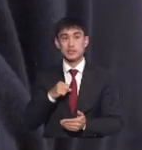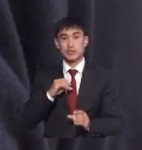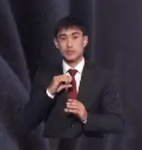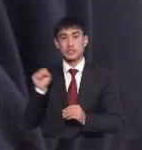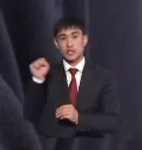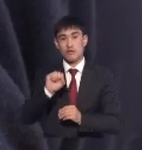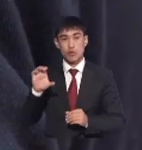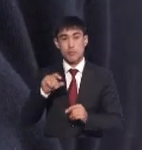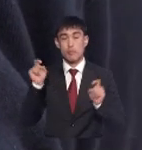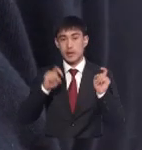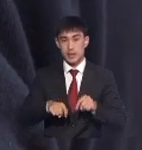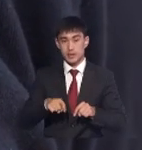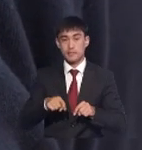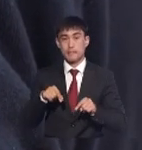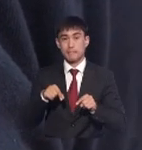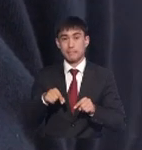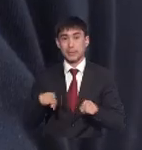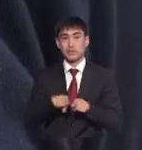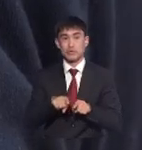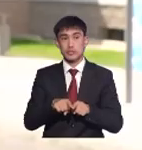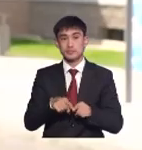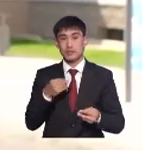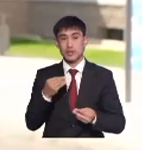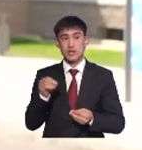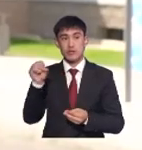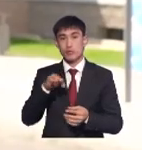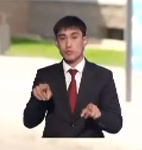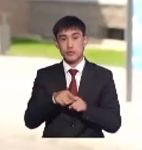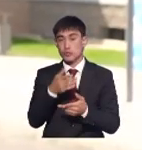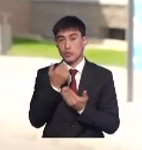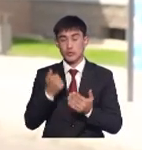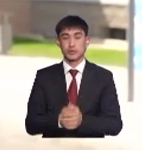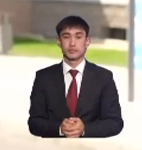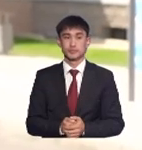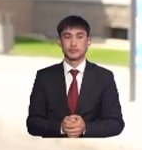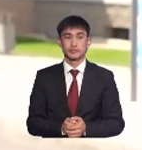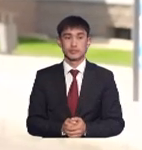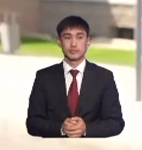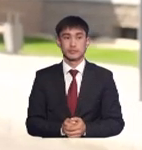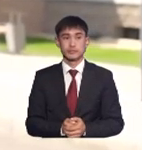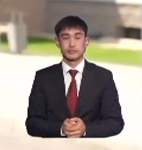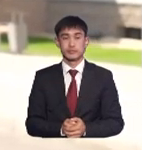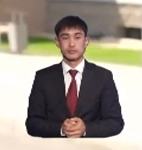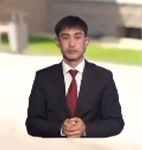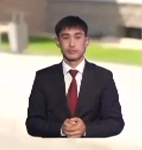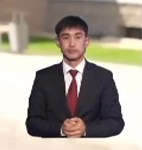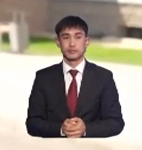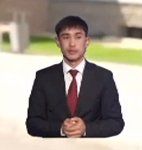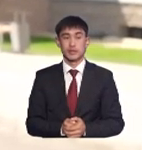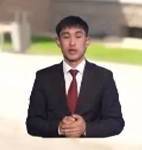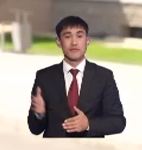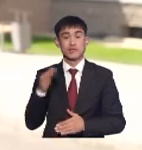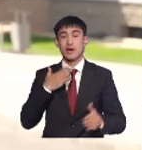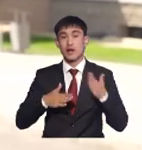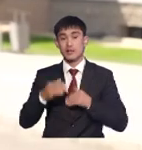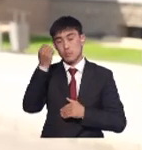Европы приехал сюда, и тоже в Европе не помню такой комплекс. И мы все рады и